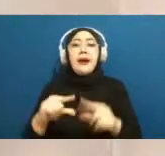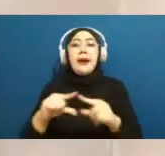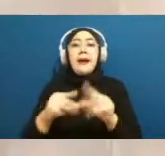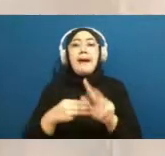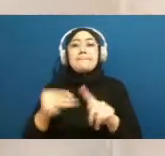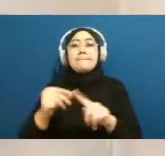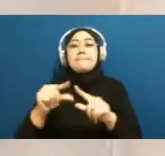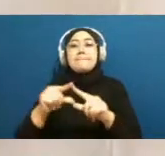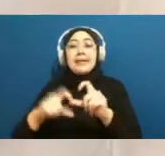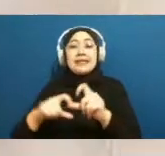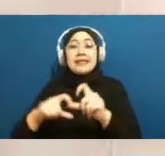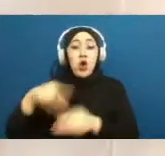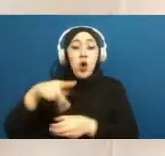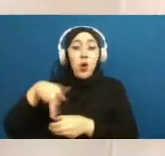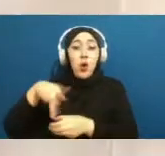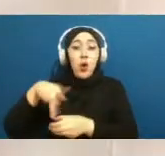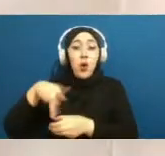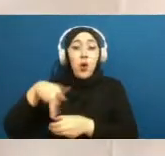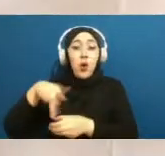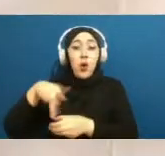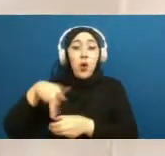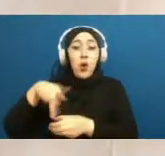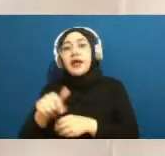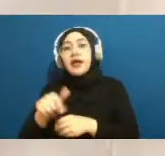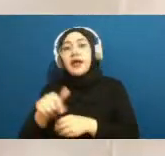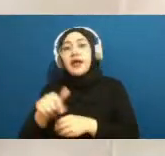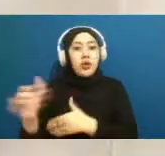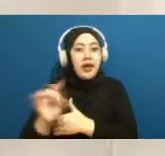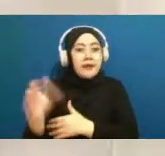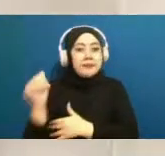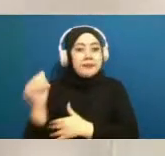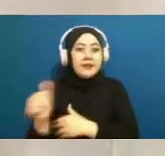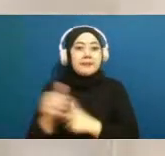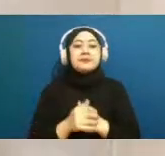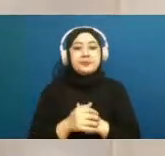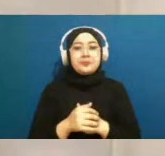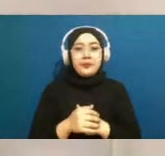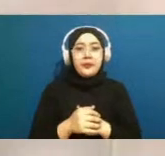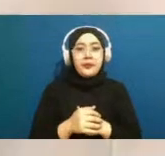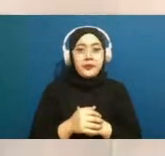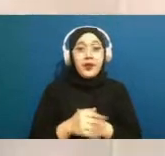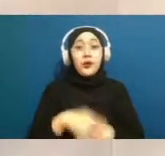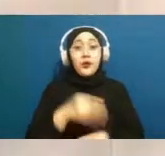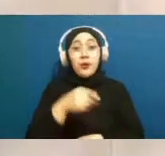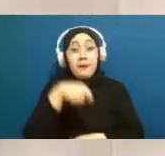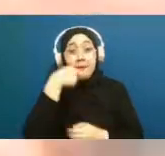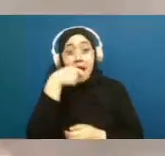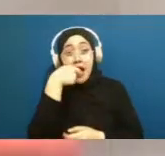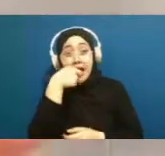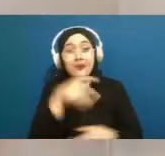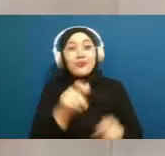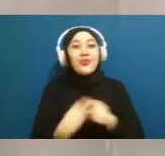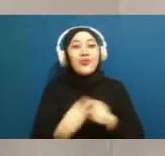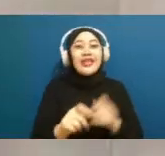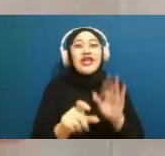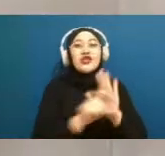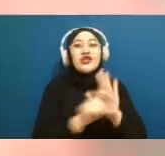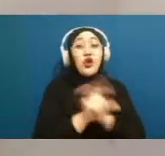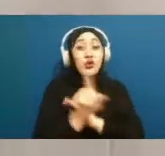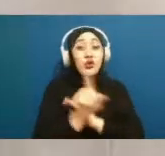Jadi enggak ada yang terbuang. Nah, kalau misalnya tadi yang non makanan kita bikin sampel dulu aja, lalu kita bisa jual